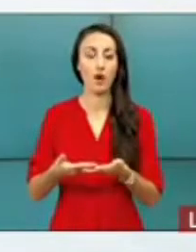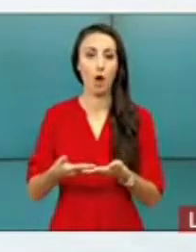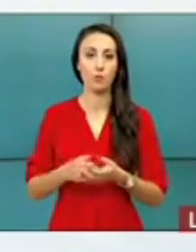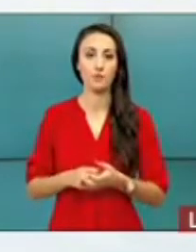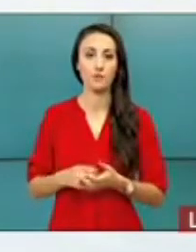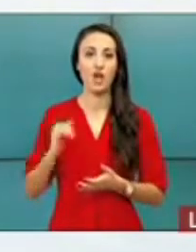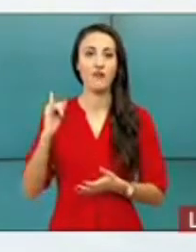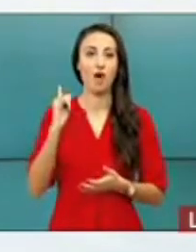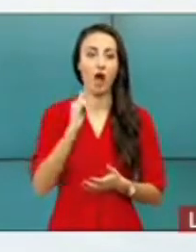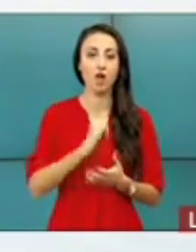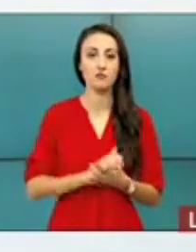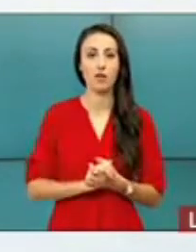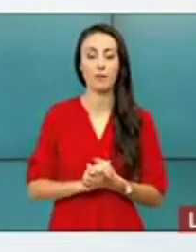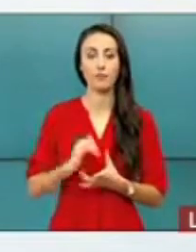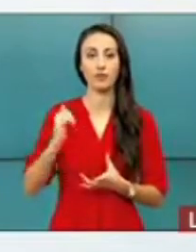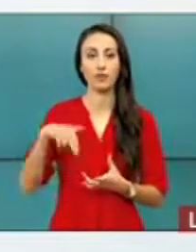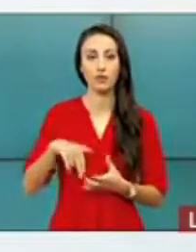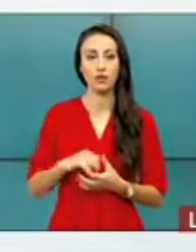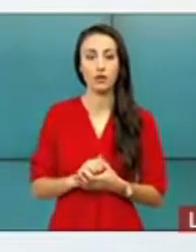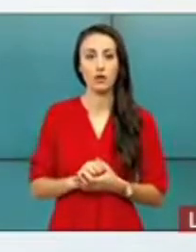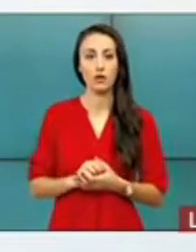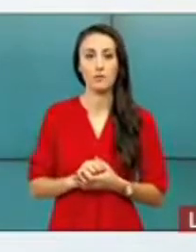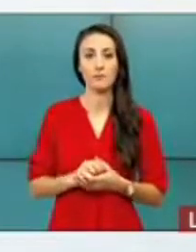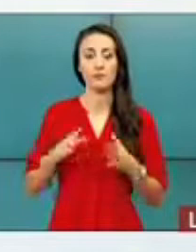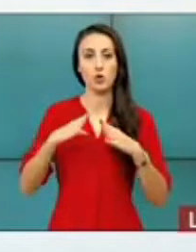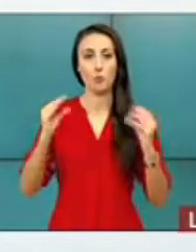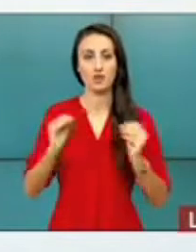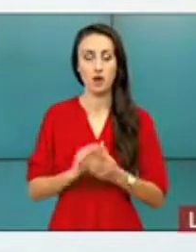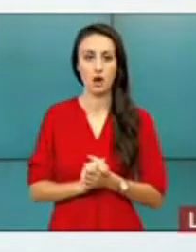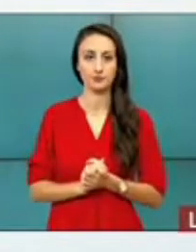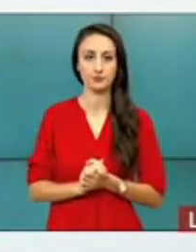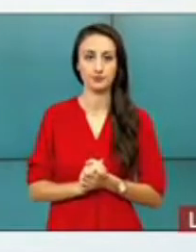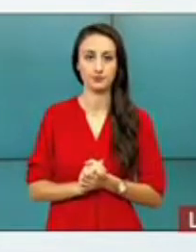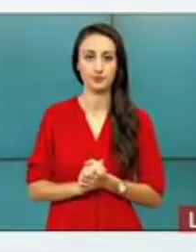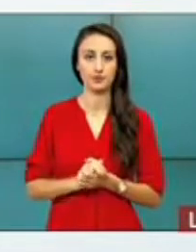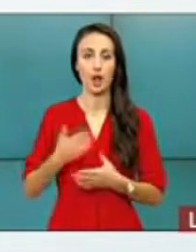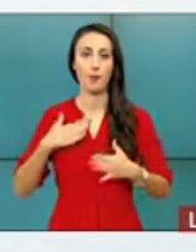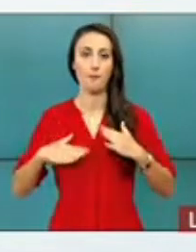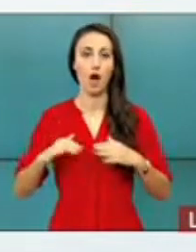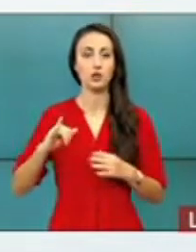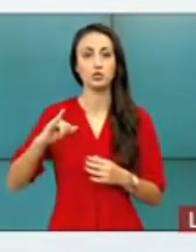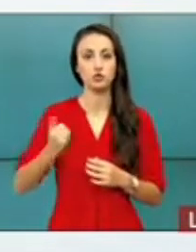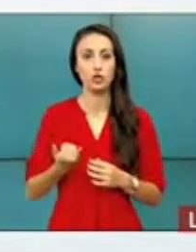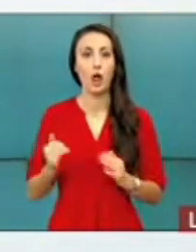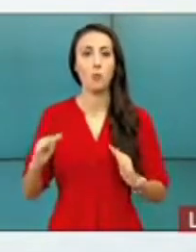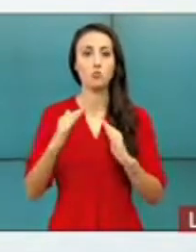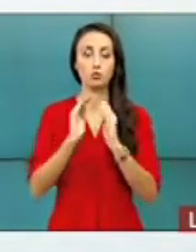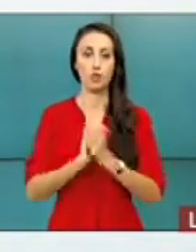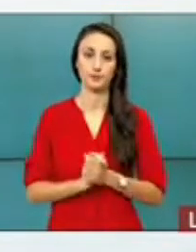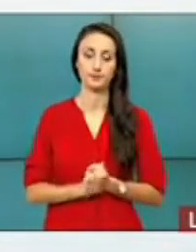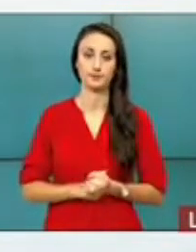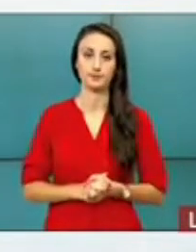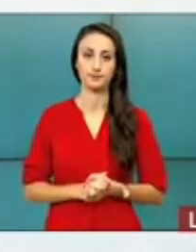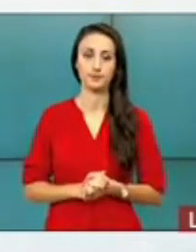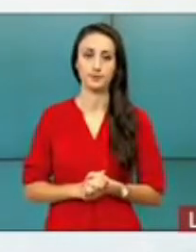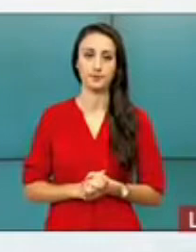în România, atât pe litoral, cât și în stațiunile montane, numai că în momentul